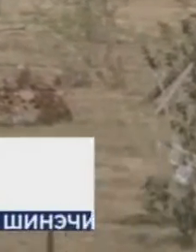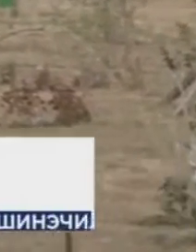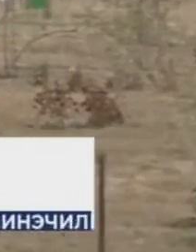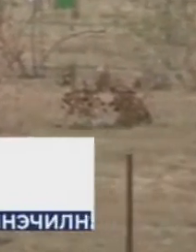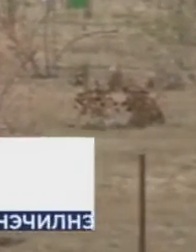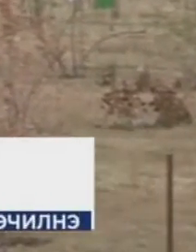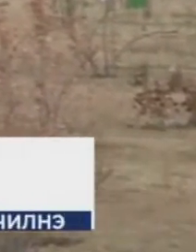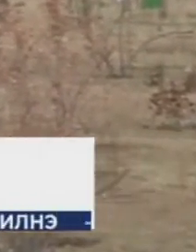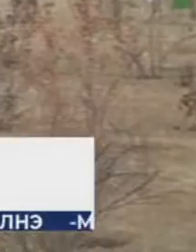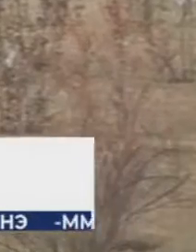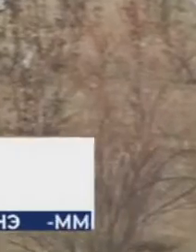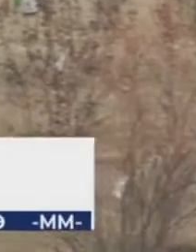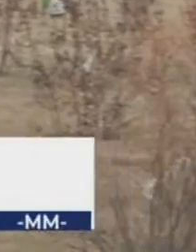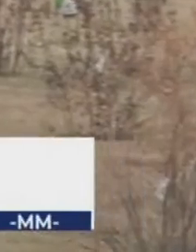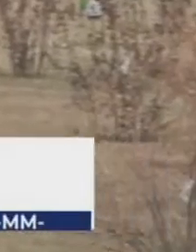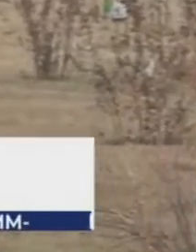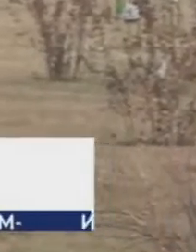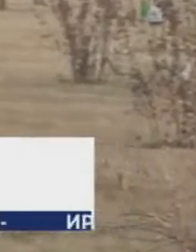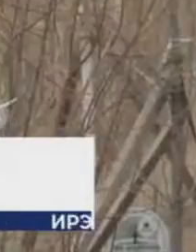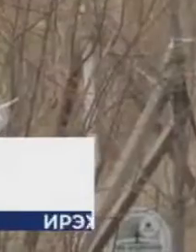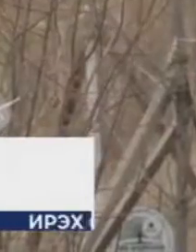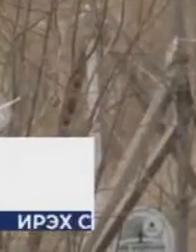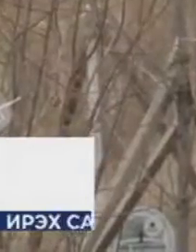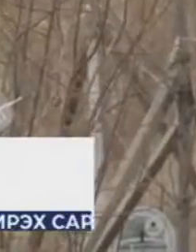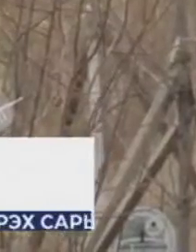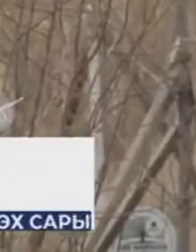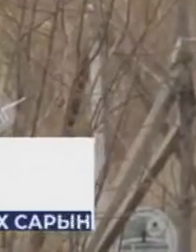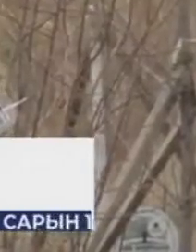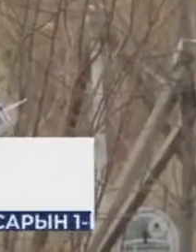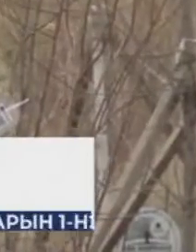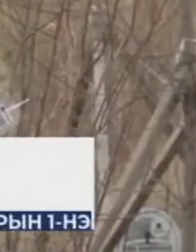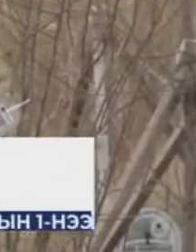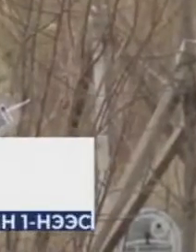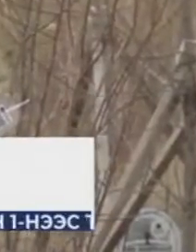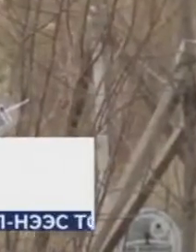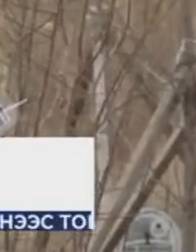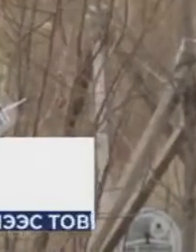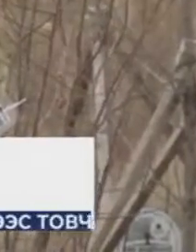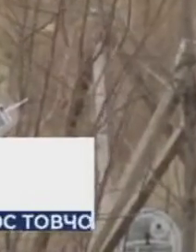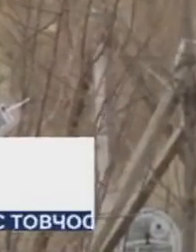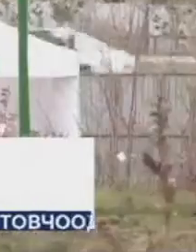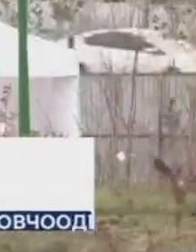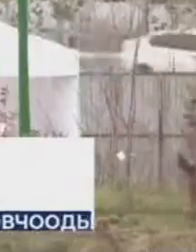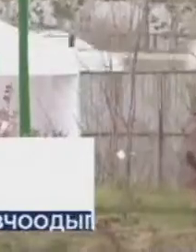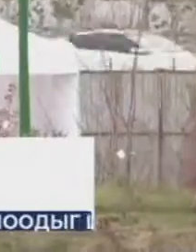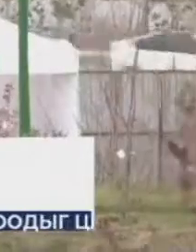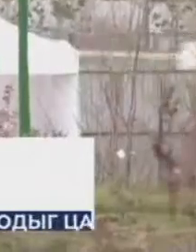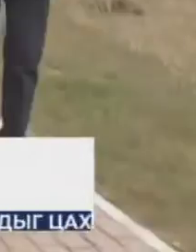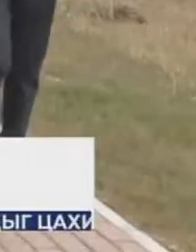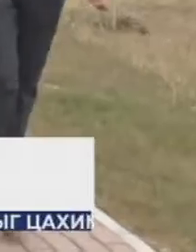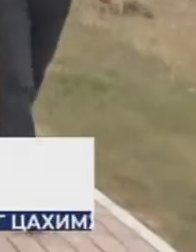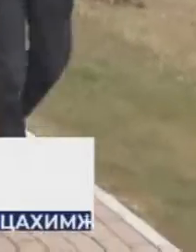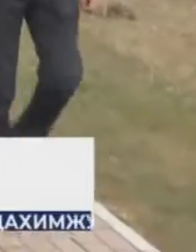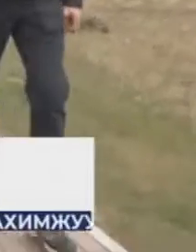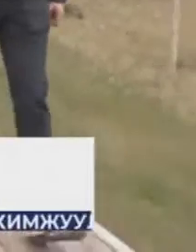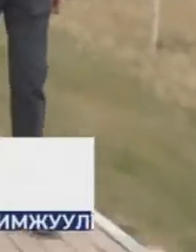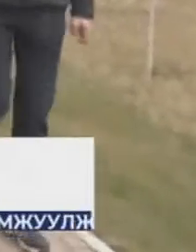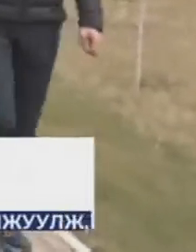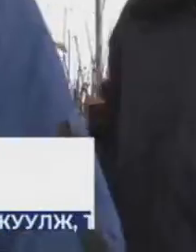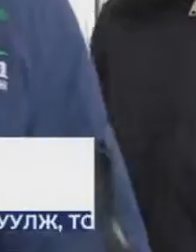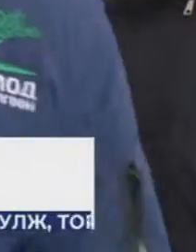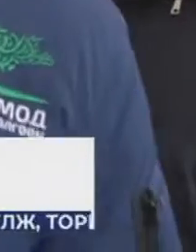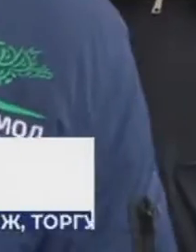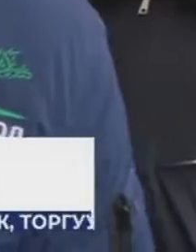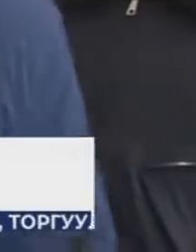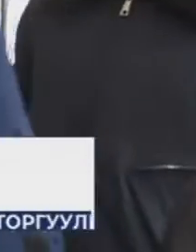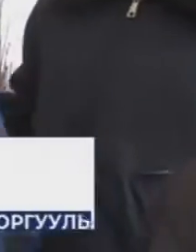байна. Цаашдын удирдлага зохион байгуулалт суулгацын нөөцийг нэмэх, аж ахуйн нэгжүүдийн техникийн болон хүний нөөцийн чадварыг сайжруулахад анхаарах хэрэгтэй тэрээр